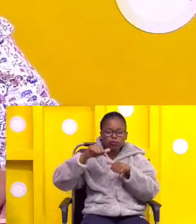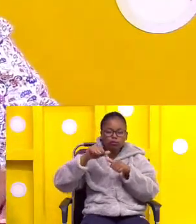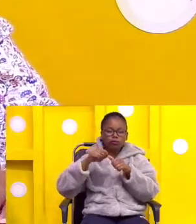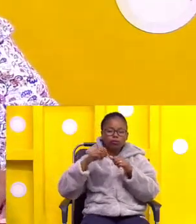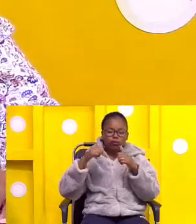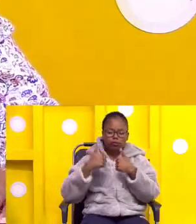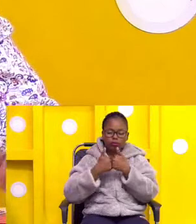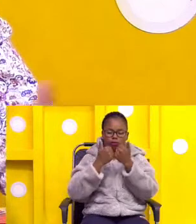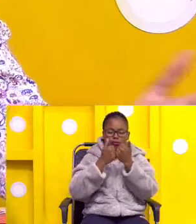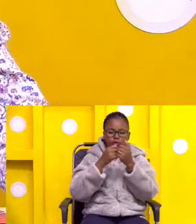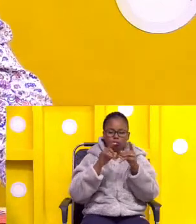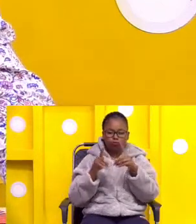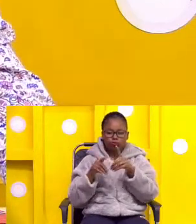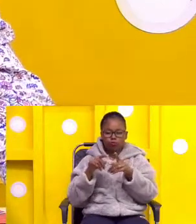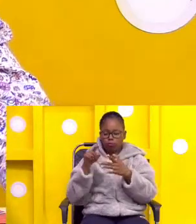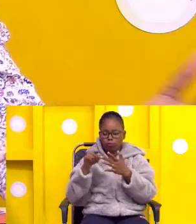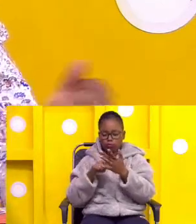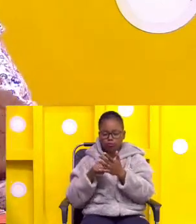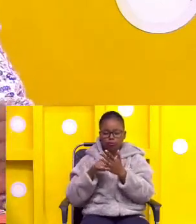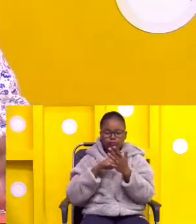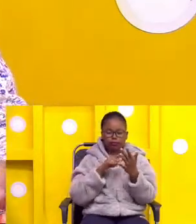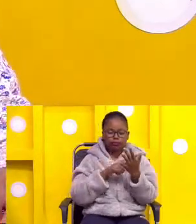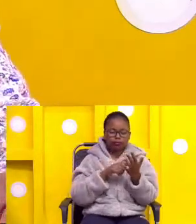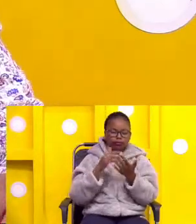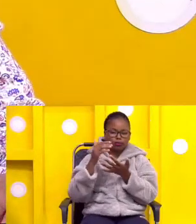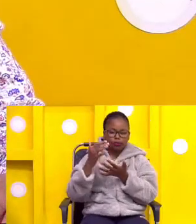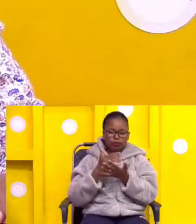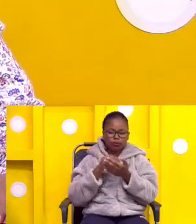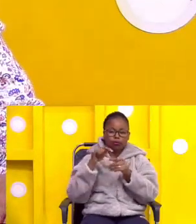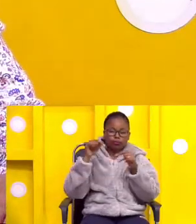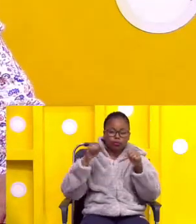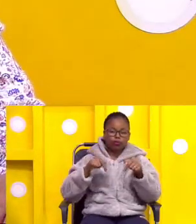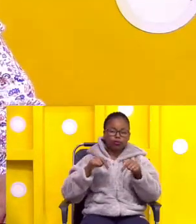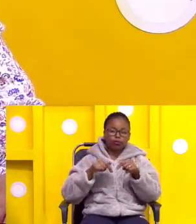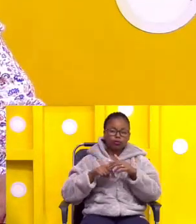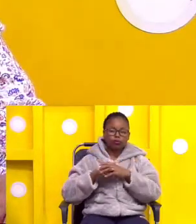twekaga ũguo nĩkĩo tũragetha ũmũthĩ